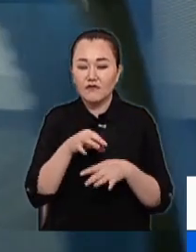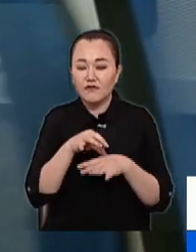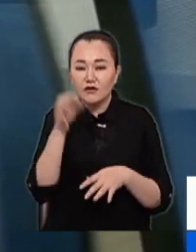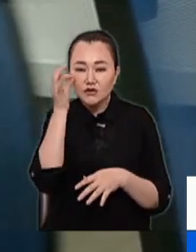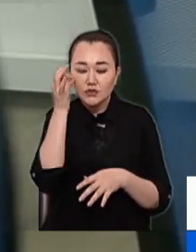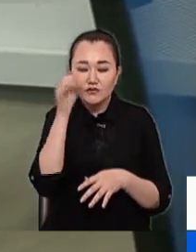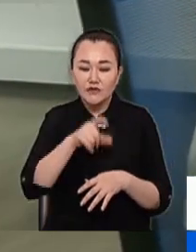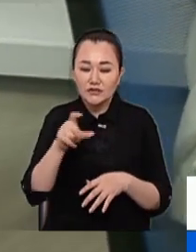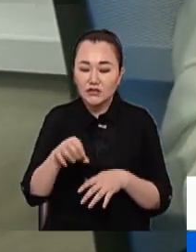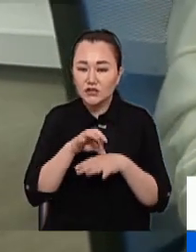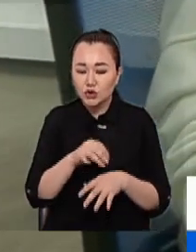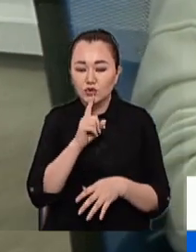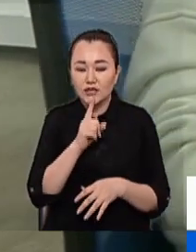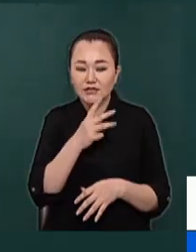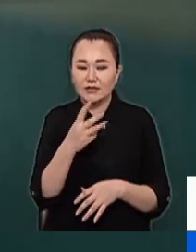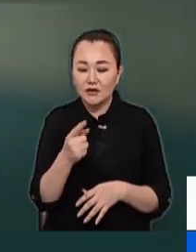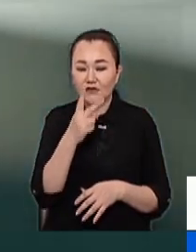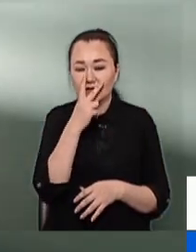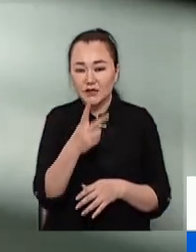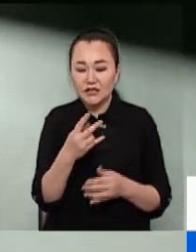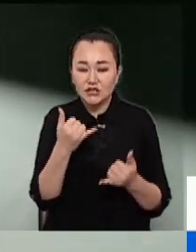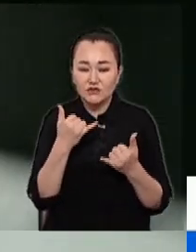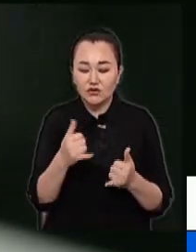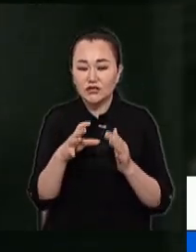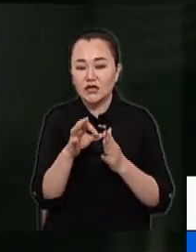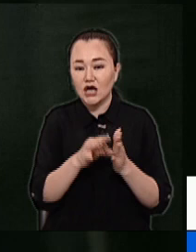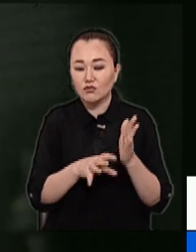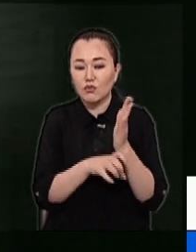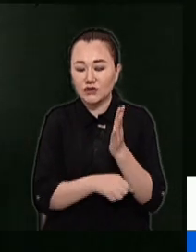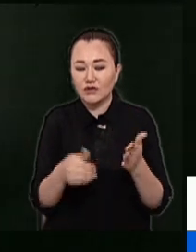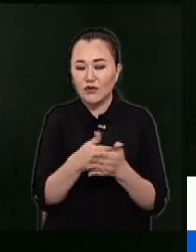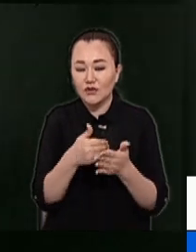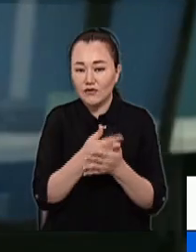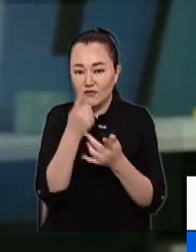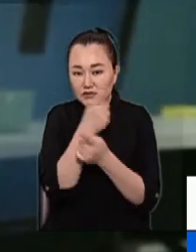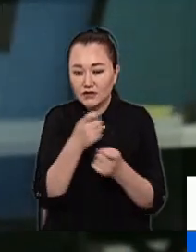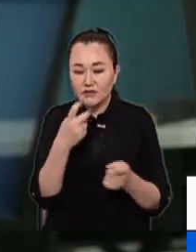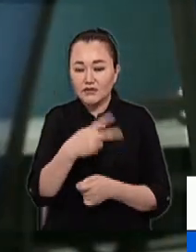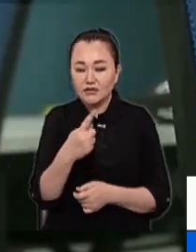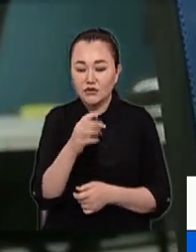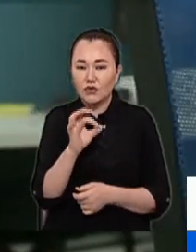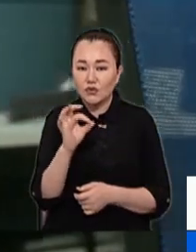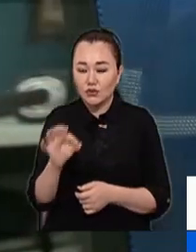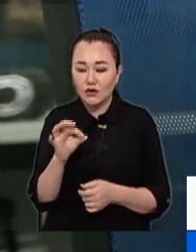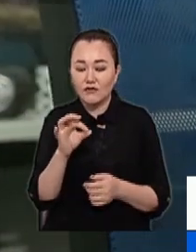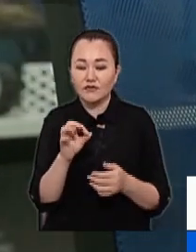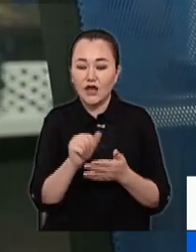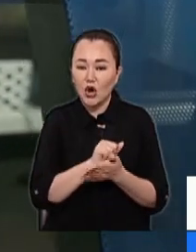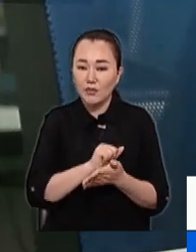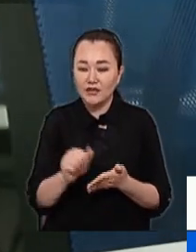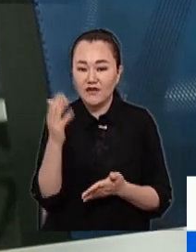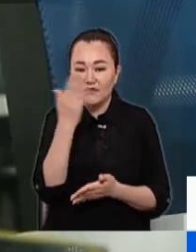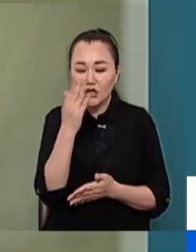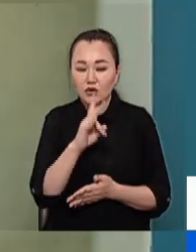и журналистов 31-го смотрите сегодня сразу после Информбюро в 21:00 в документальном